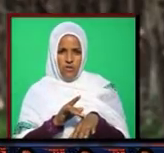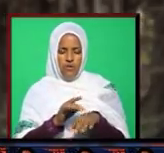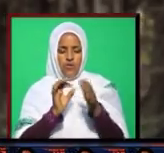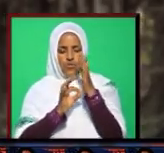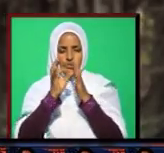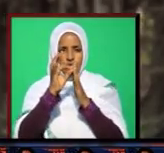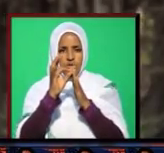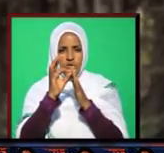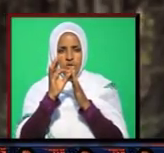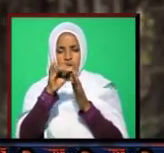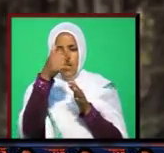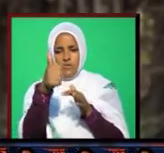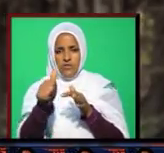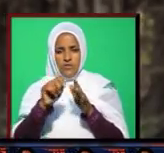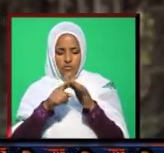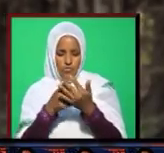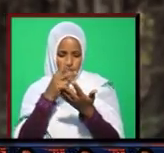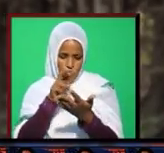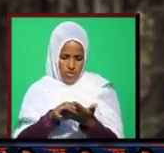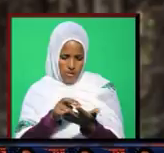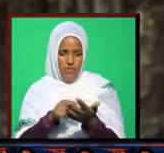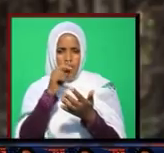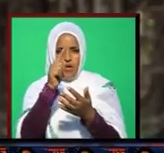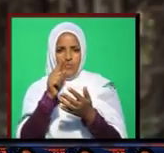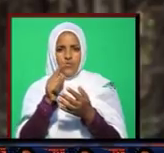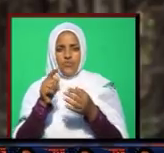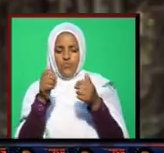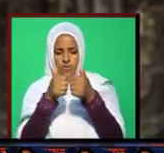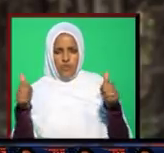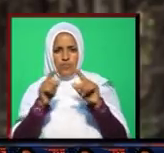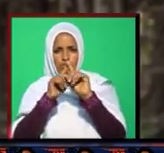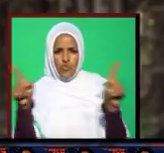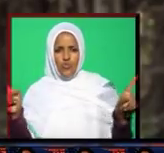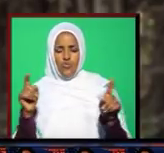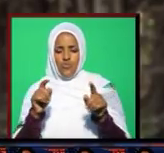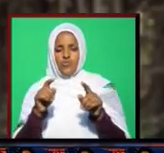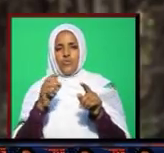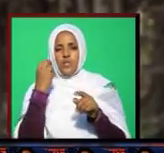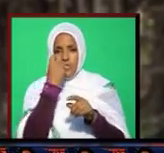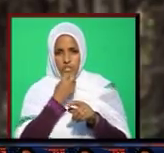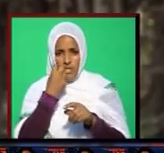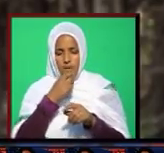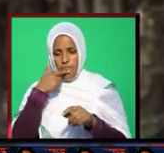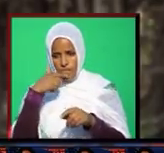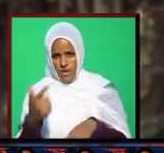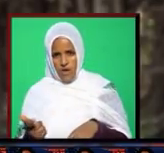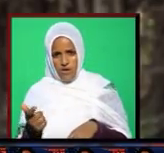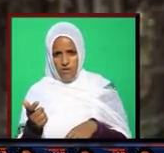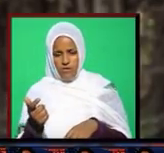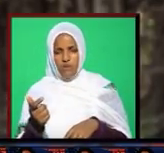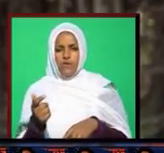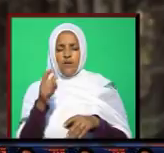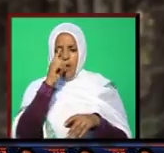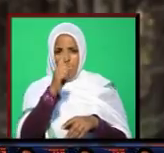12 ከቁጥር 10 ስናነብ ለአንዱ መናፍስትን መለየት ለአንዱ በልዩ ልሳን በልዩ አይነት ልሳን